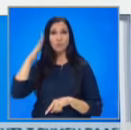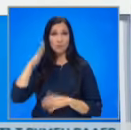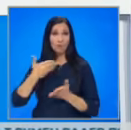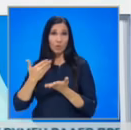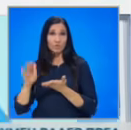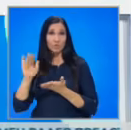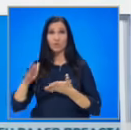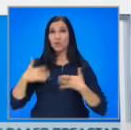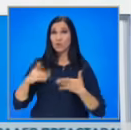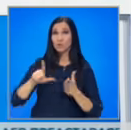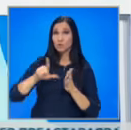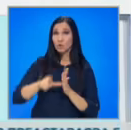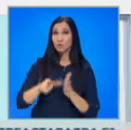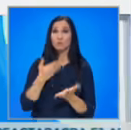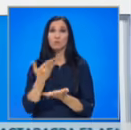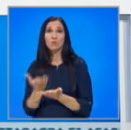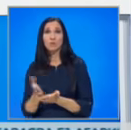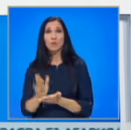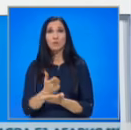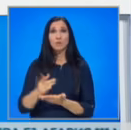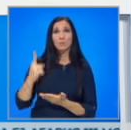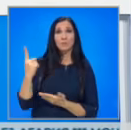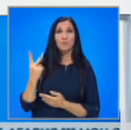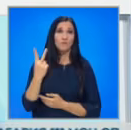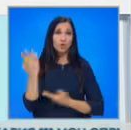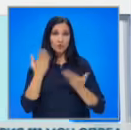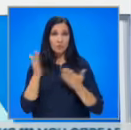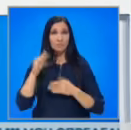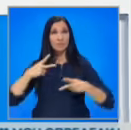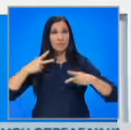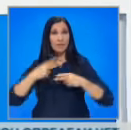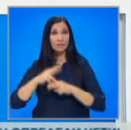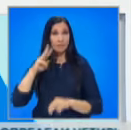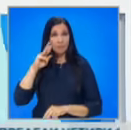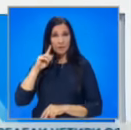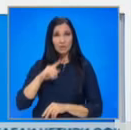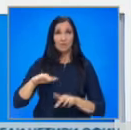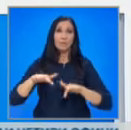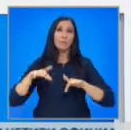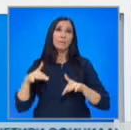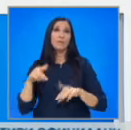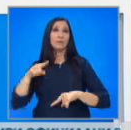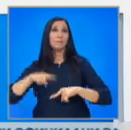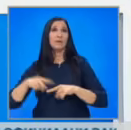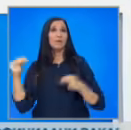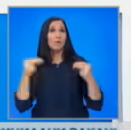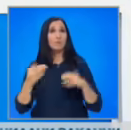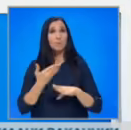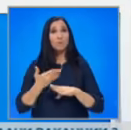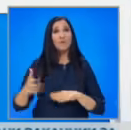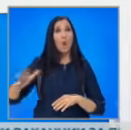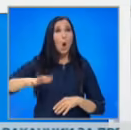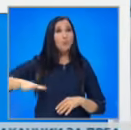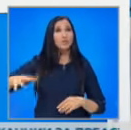искането срокът за предложения между първо и второ четене да бъде съкратен на 3 дни. Парламентарната правна комисия проведе